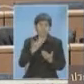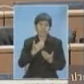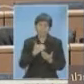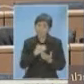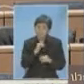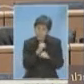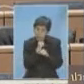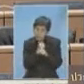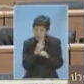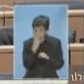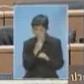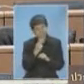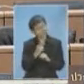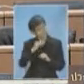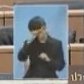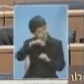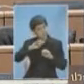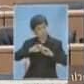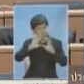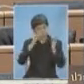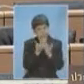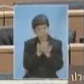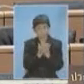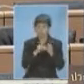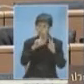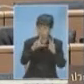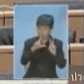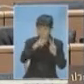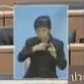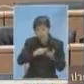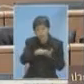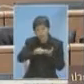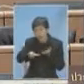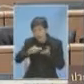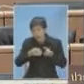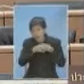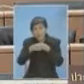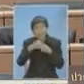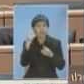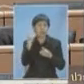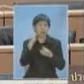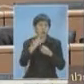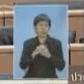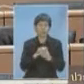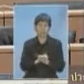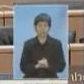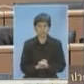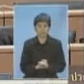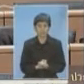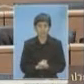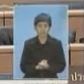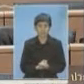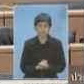ส่อการทุจริตอย่างชัดเจนว่าเอาเงิน2ล้านไปแจกจ่ายให้กับคณะทัวร์ที่เกิดขึ้นท่านประธ